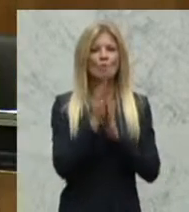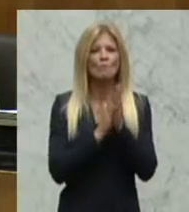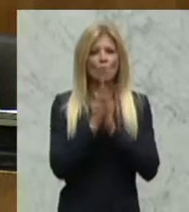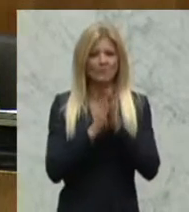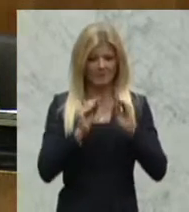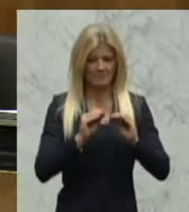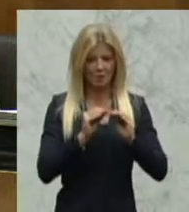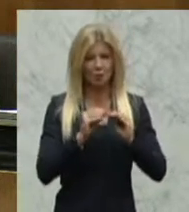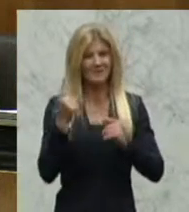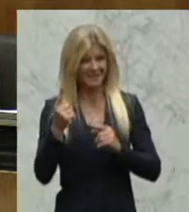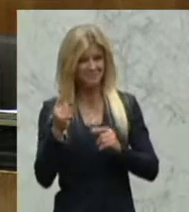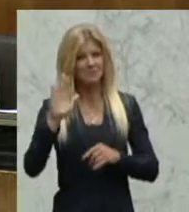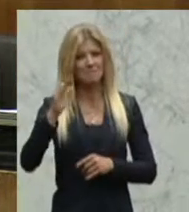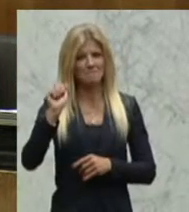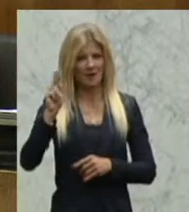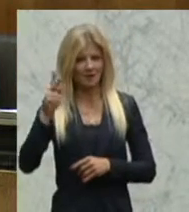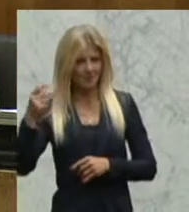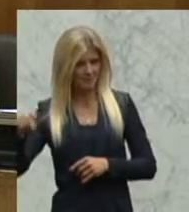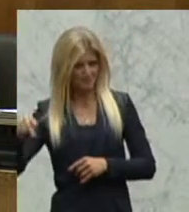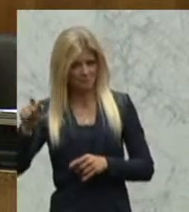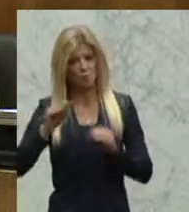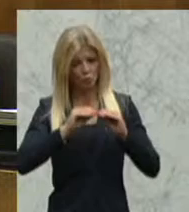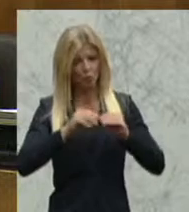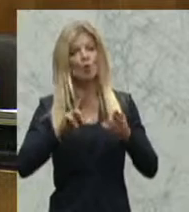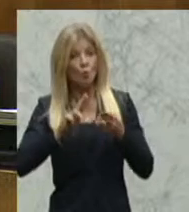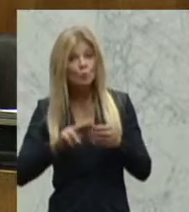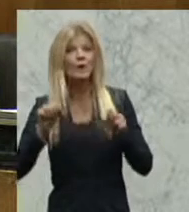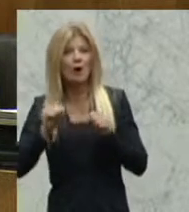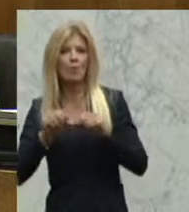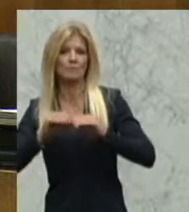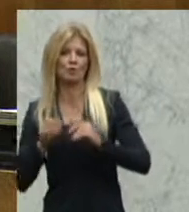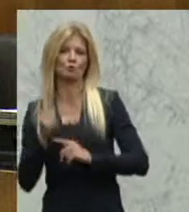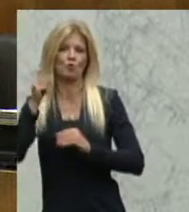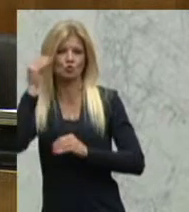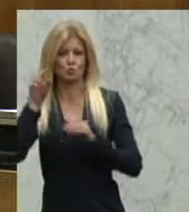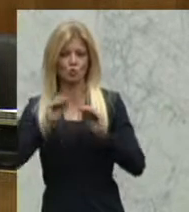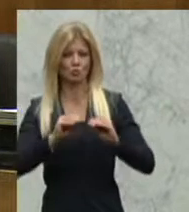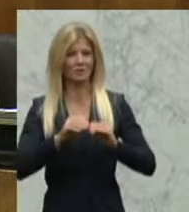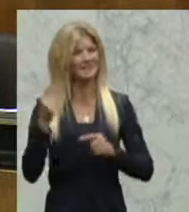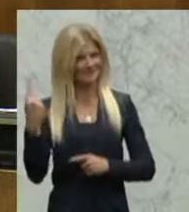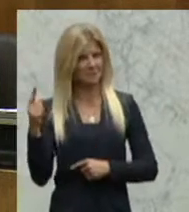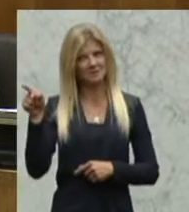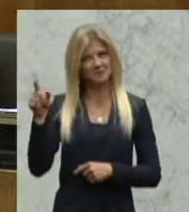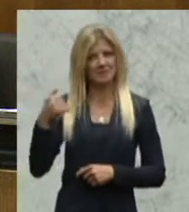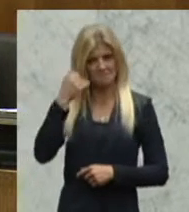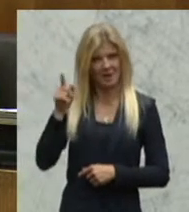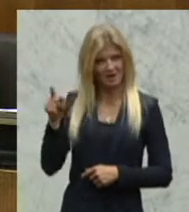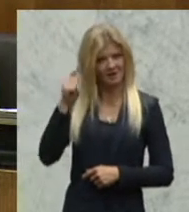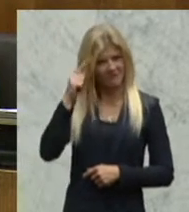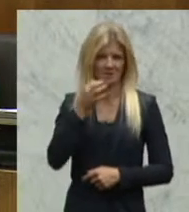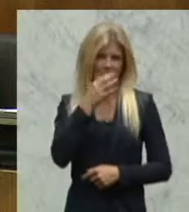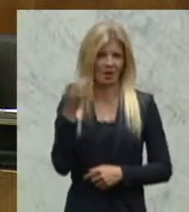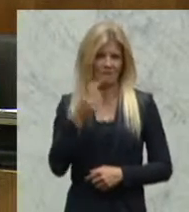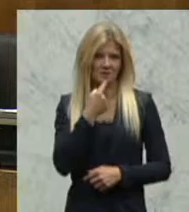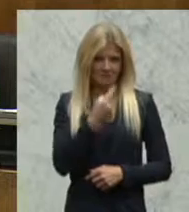unterrichtet und auf einer pädagogischen Hochschule auch. Also ein Mann, der durchaus weiß, wovon er